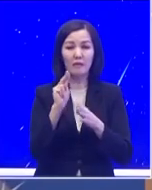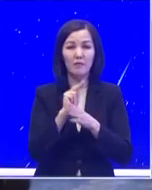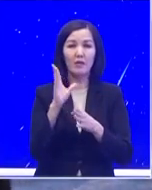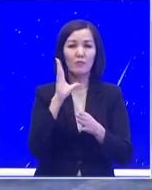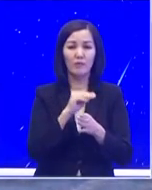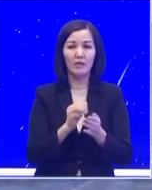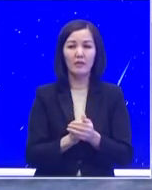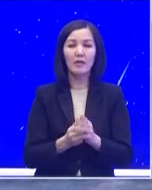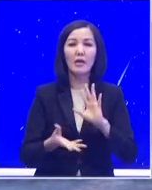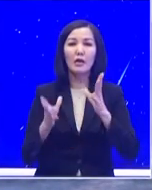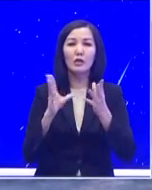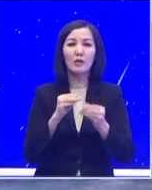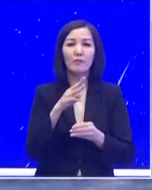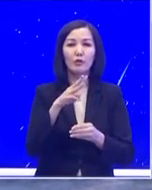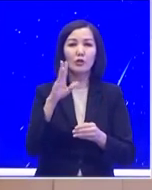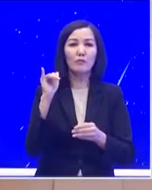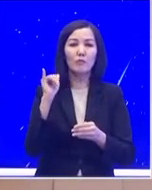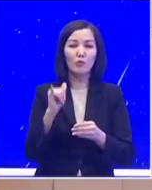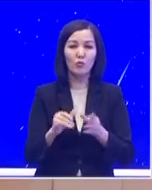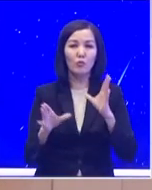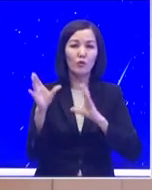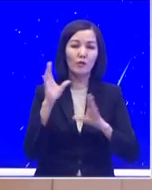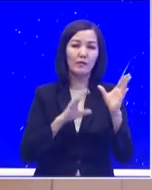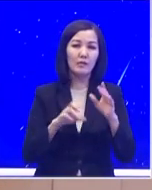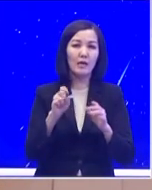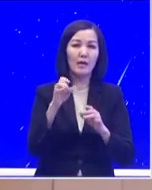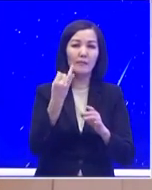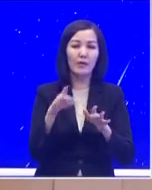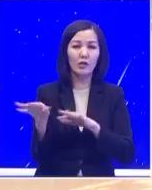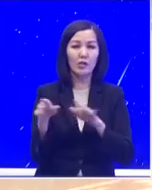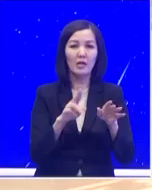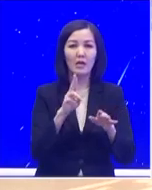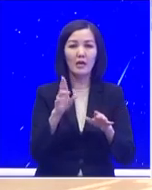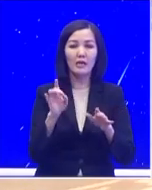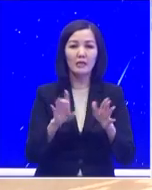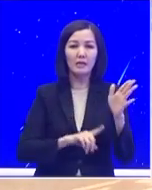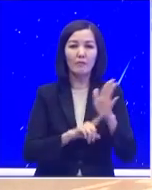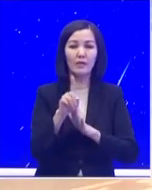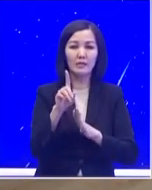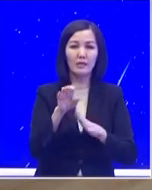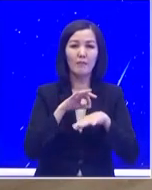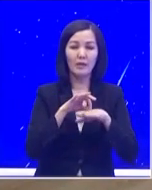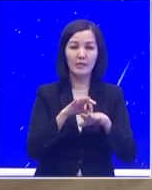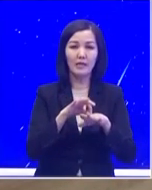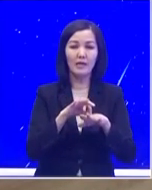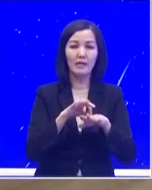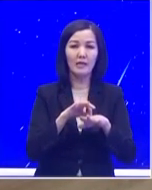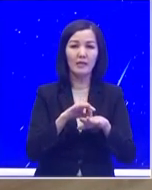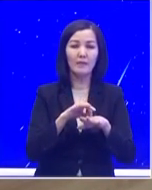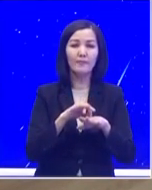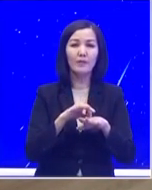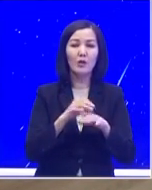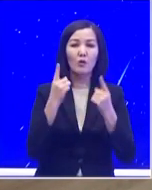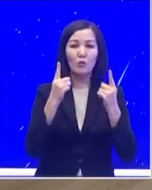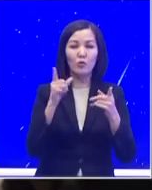береді. Жалпы Жетісу мемлекеттік университетіндегі Абай рухына арналған шаралар қаңтардың басында басталған. Ұйымдастырушылар талантты тұлғаны